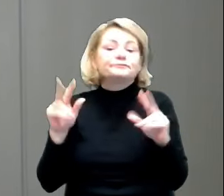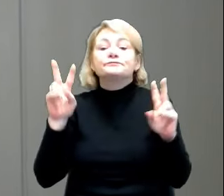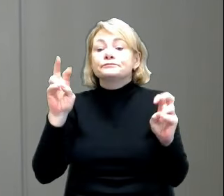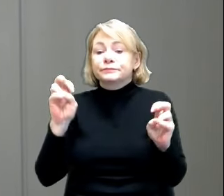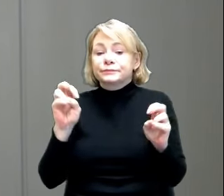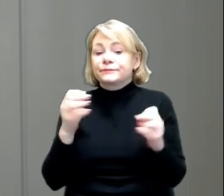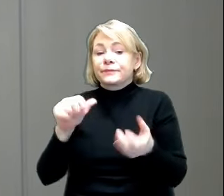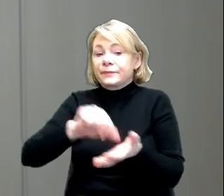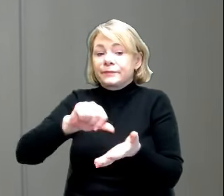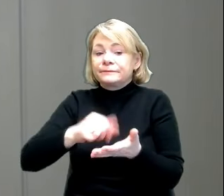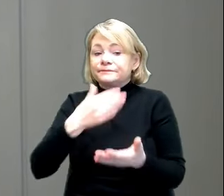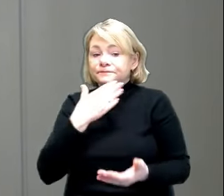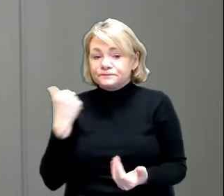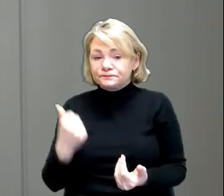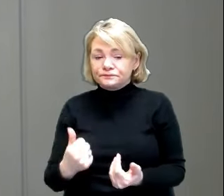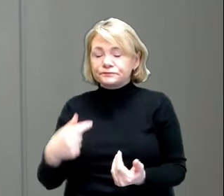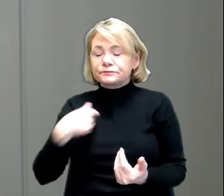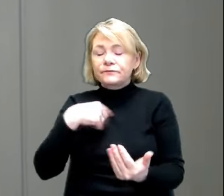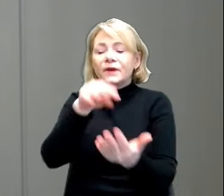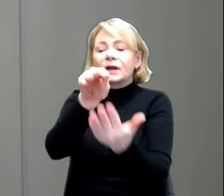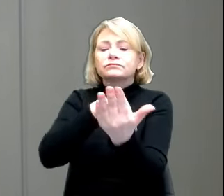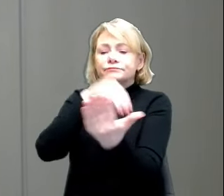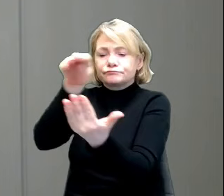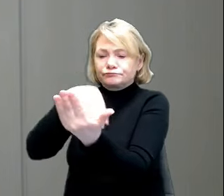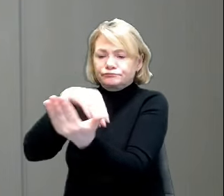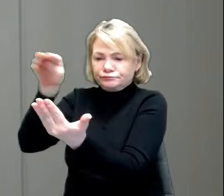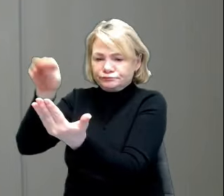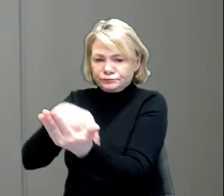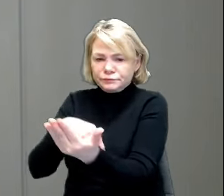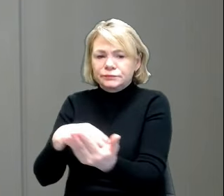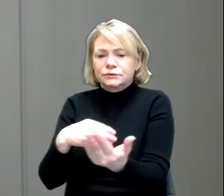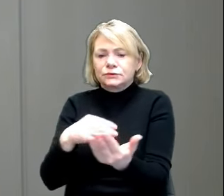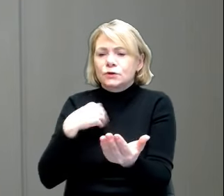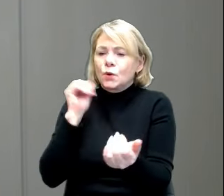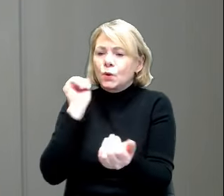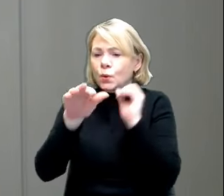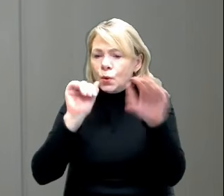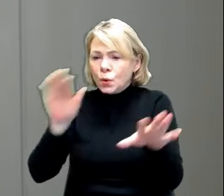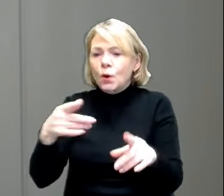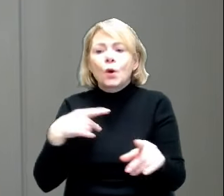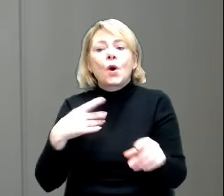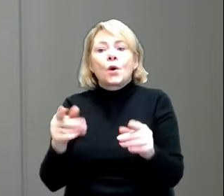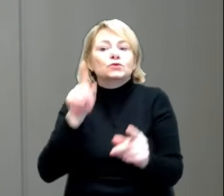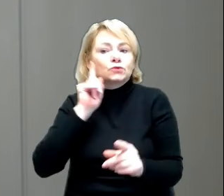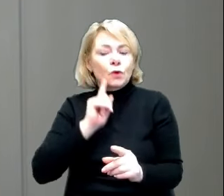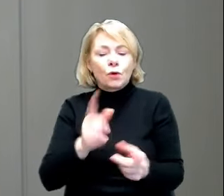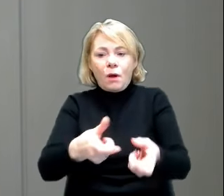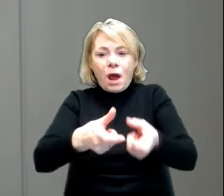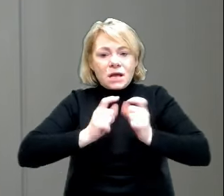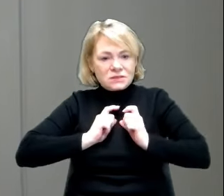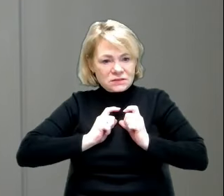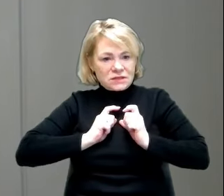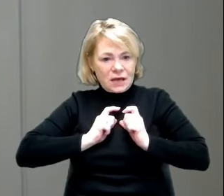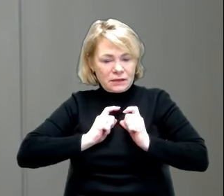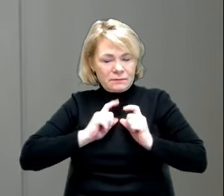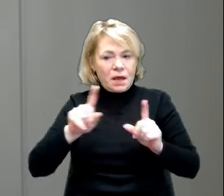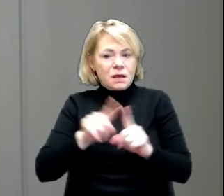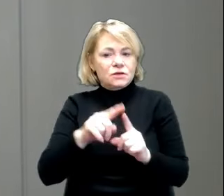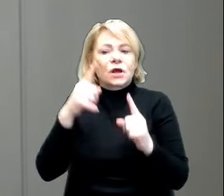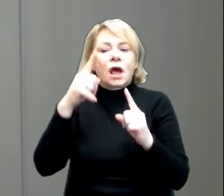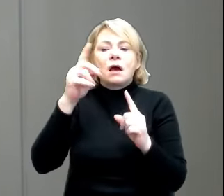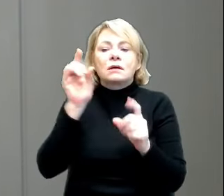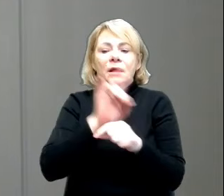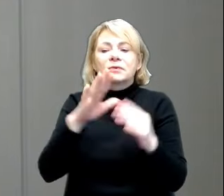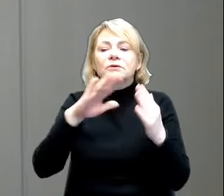dabar surašiau keletą raštų miesto tarybai ir dėl to noriu kad gauti atsakymą iš miesto tarybos ne iš administracijos ir kad